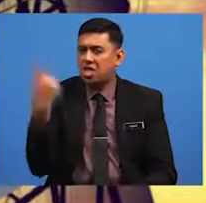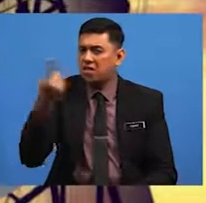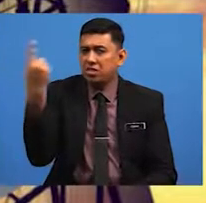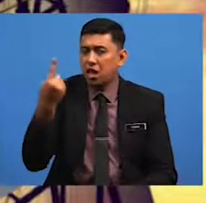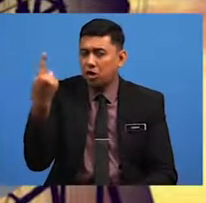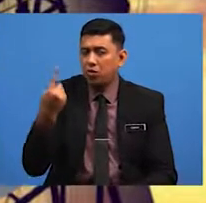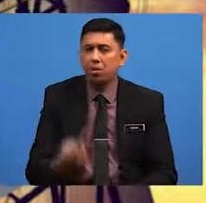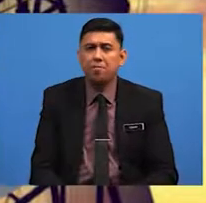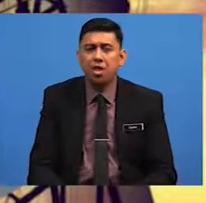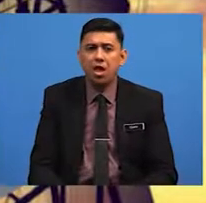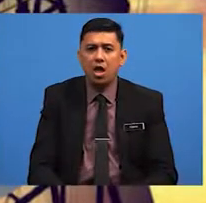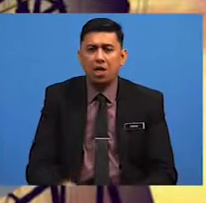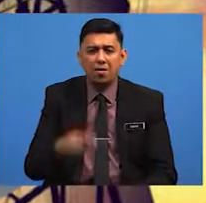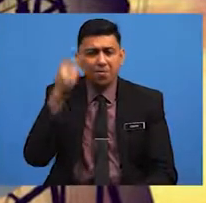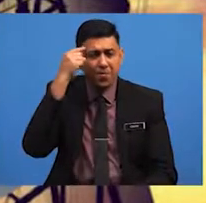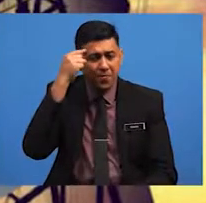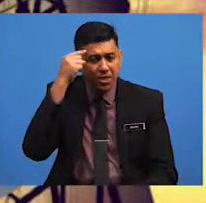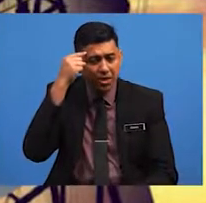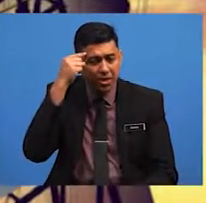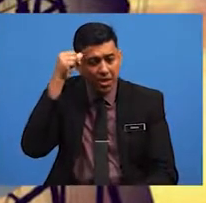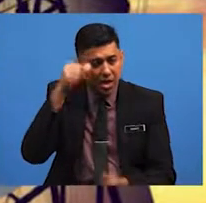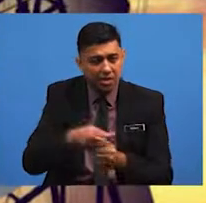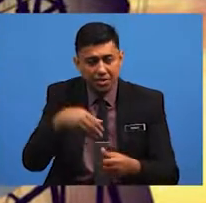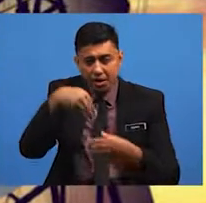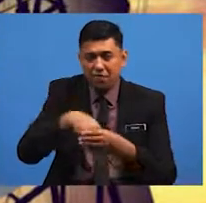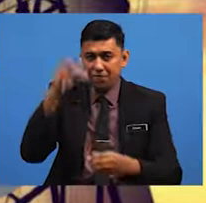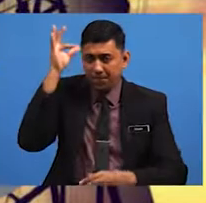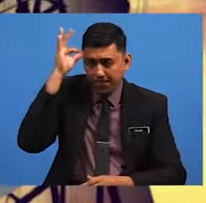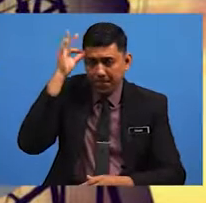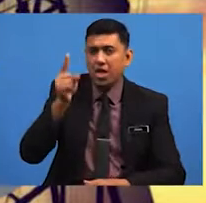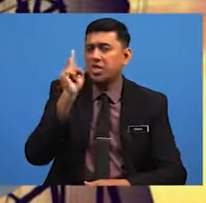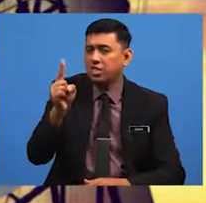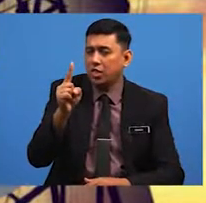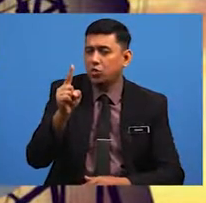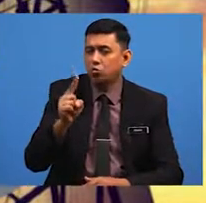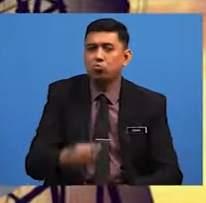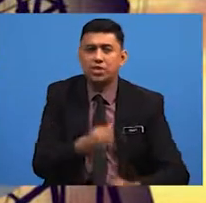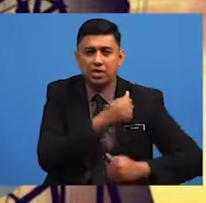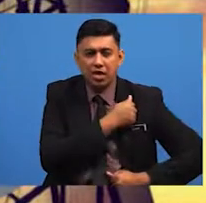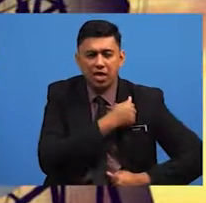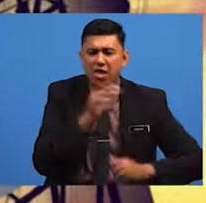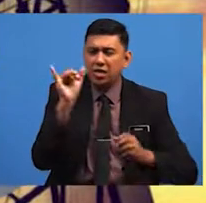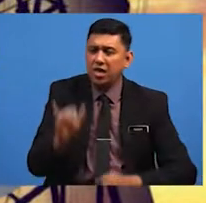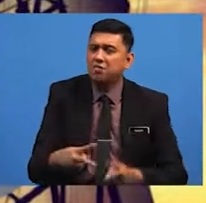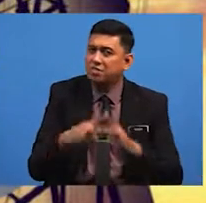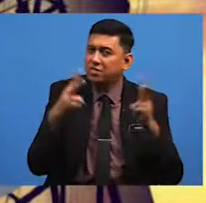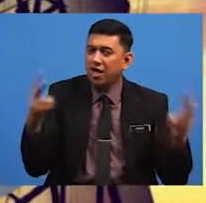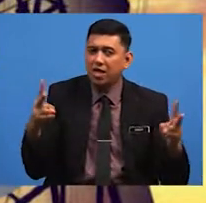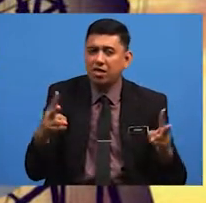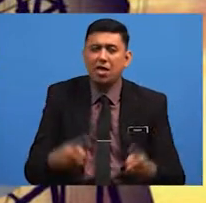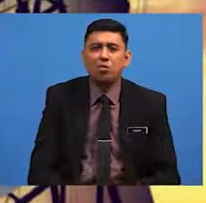klik feat dalam pemikiran mode murid sebagai satu senjata yang sangat dasyat